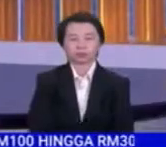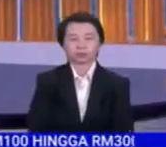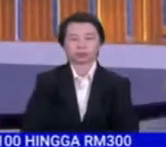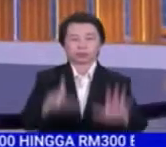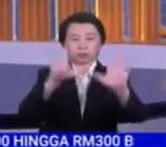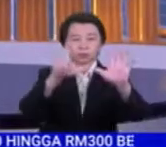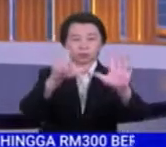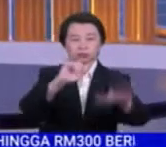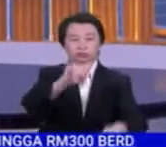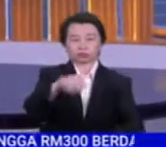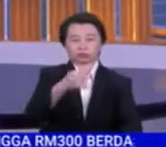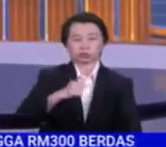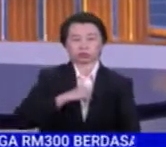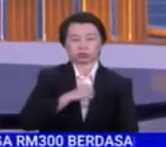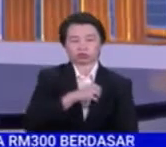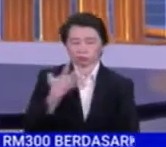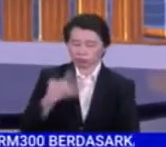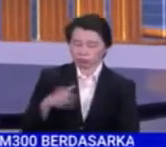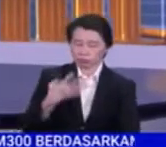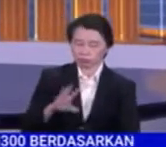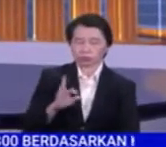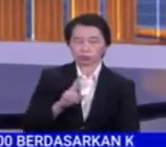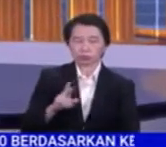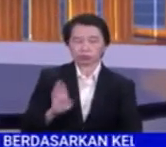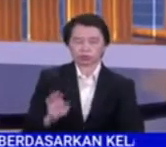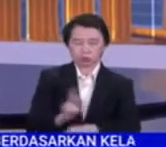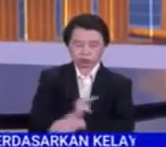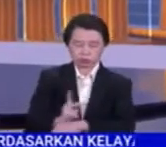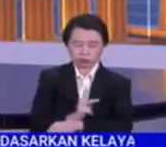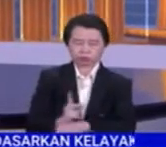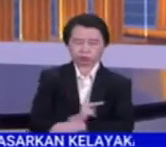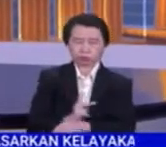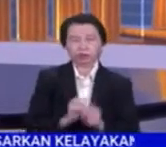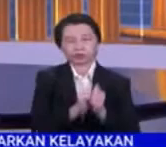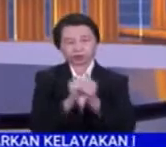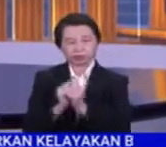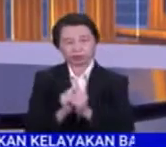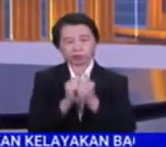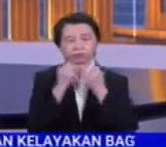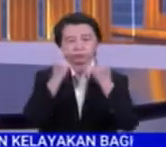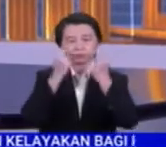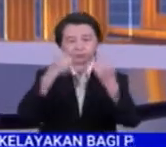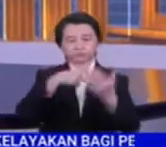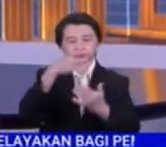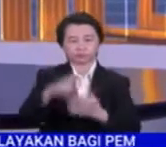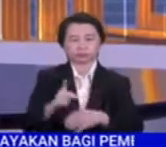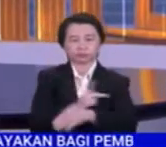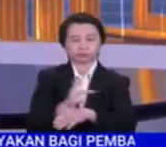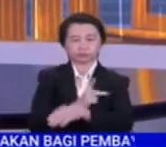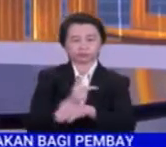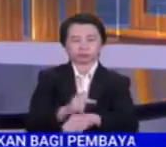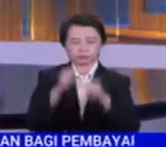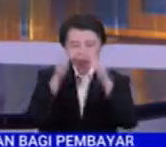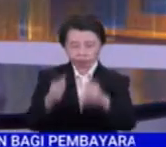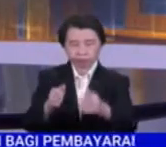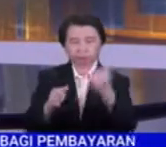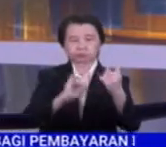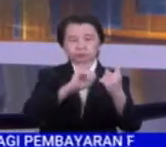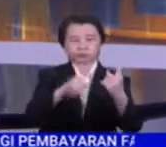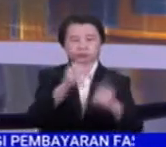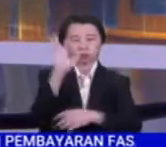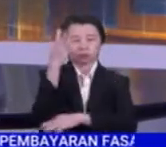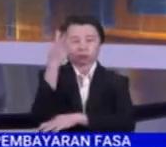7 juta ahli, 14,000 koperasi akan bersama-sama menjayakan program Koperasi Prihatin Sejuta